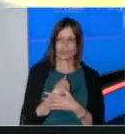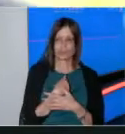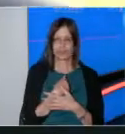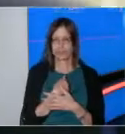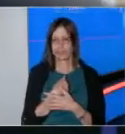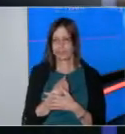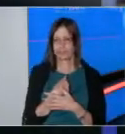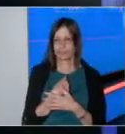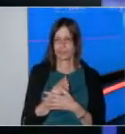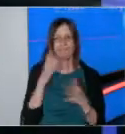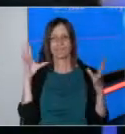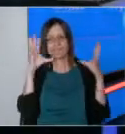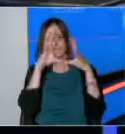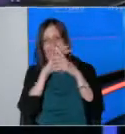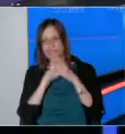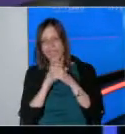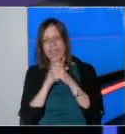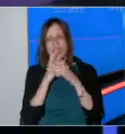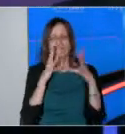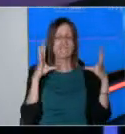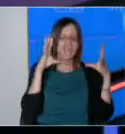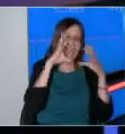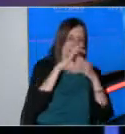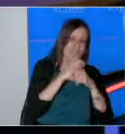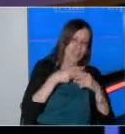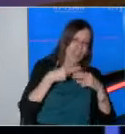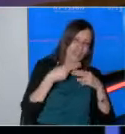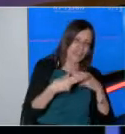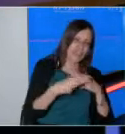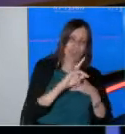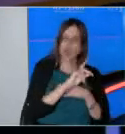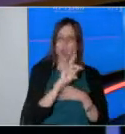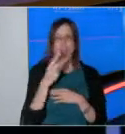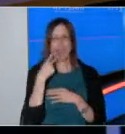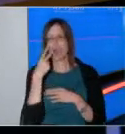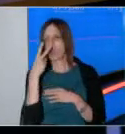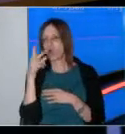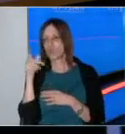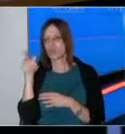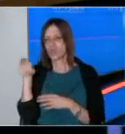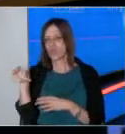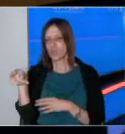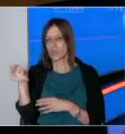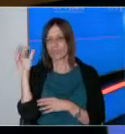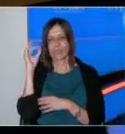עליי ערב ערב לידך ולא לראות